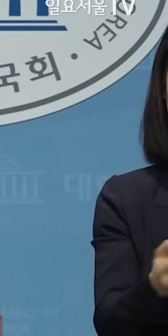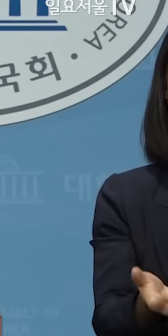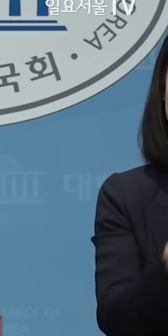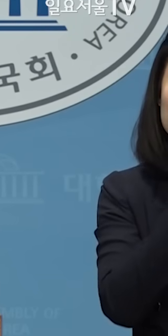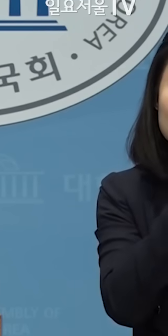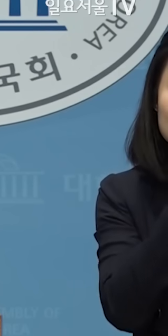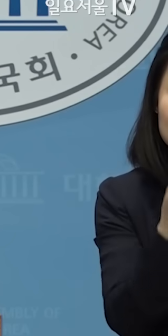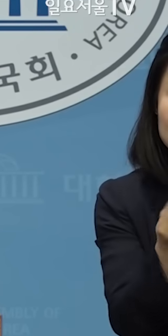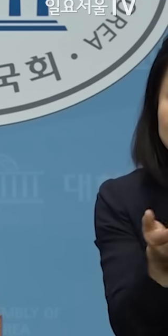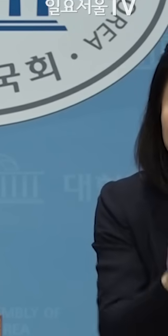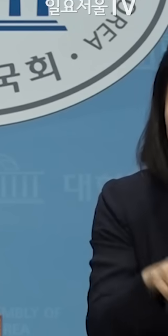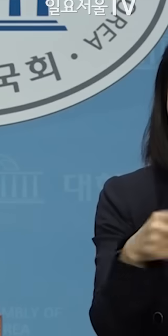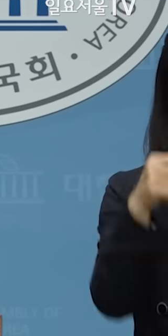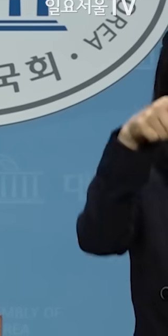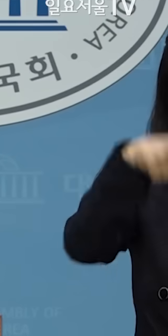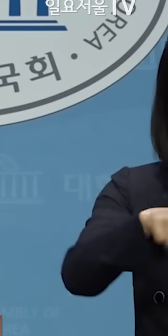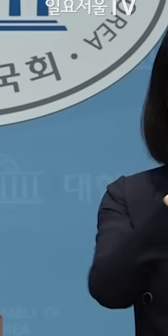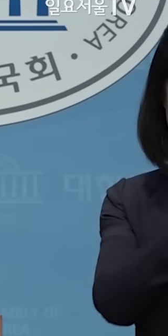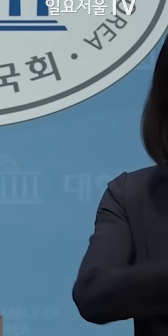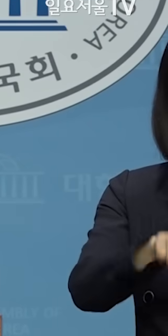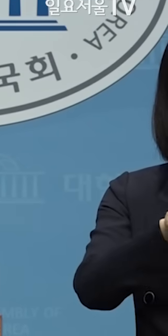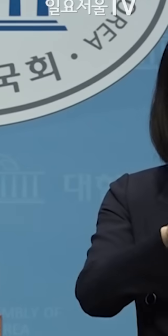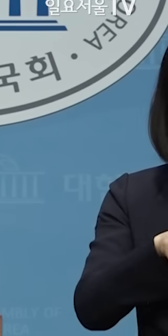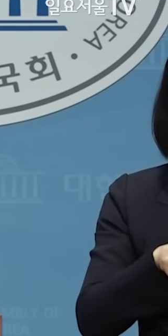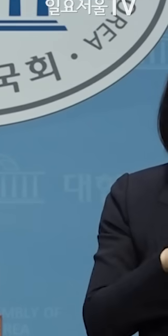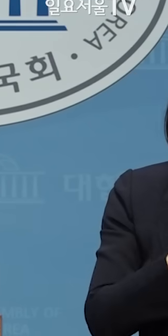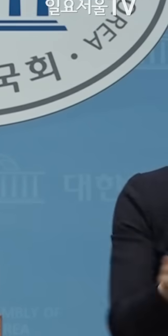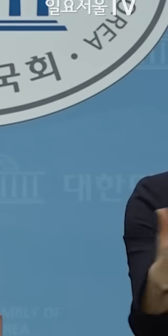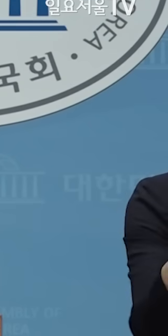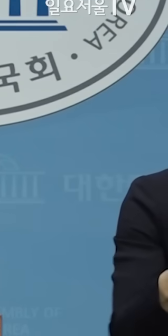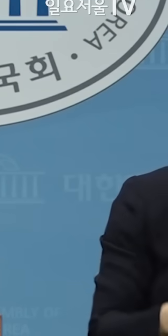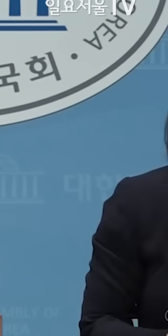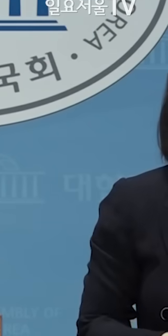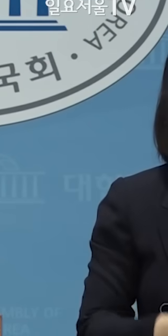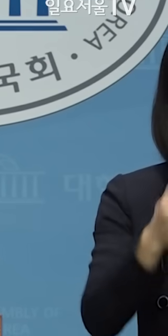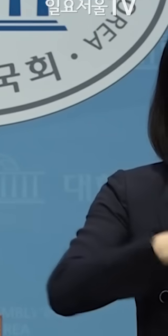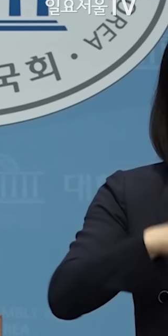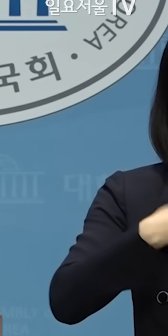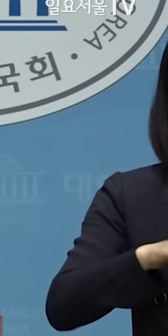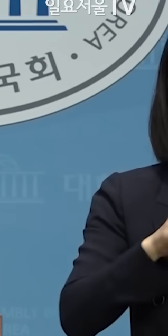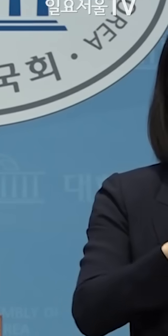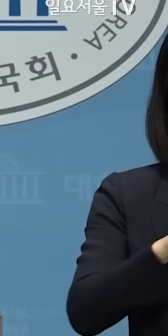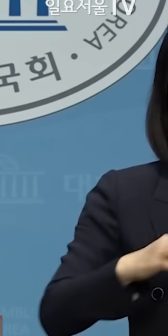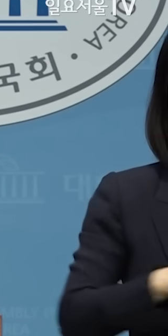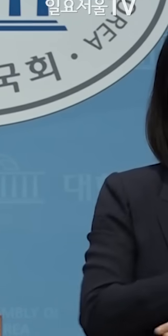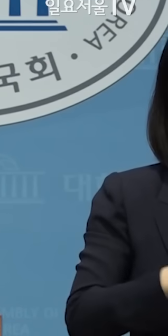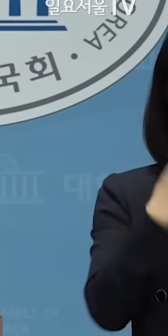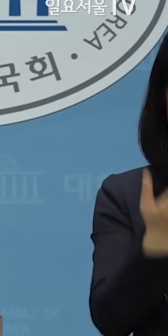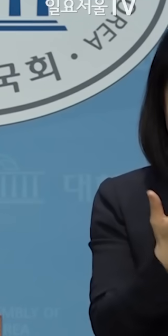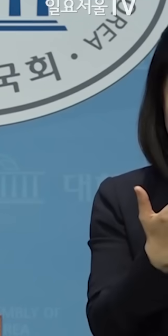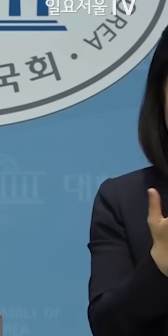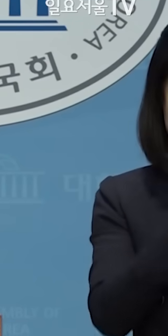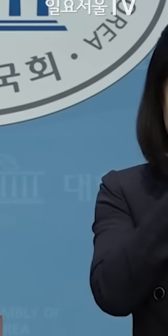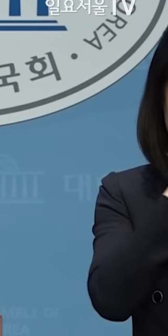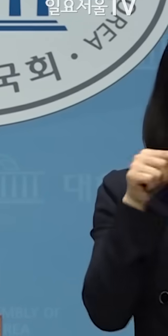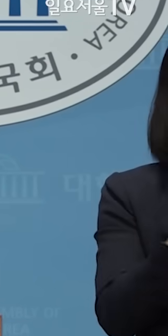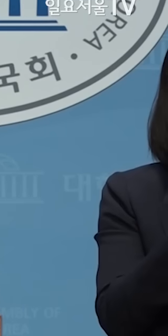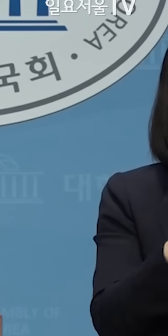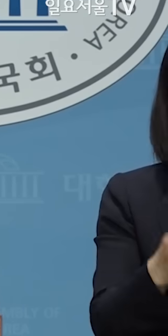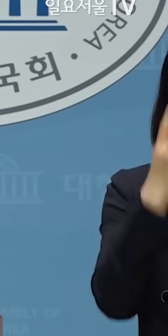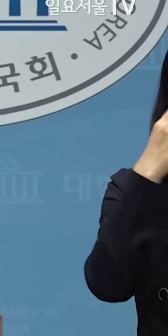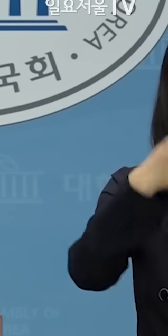그러나 조국 대표에게는 그럴 자격도 명분도 없습니다 자녀 입시비리와 감찰무마 혐의로 징역 2년의 실을